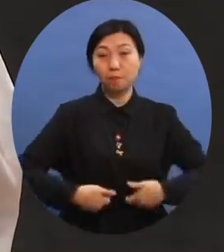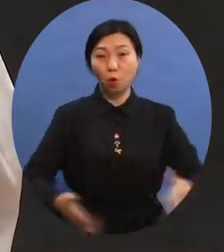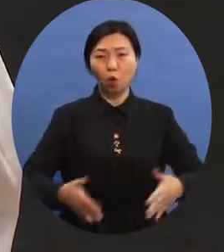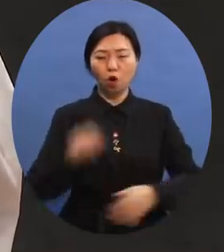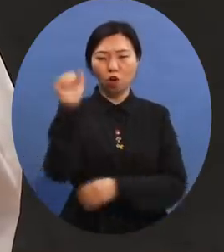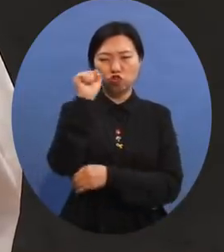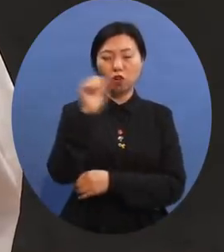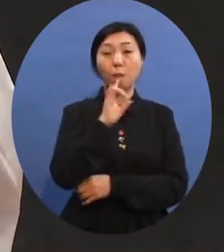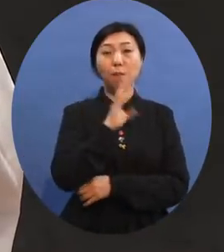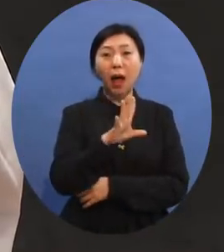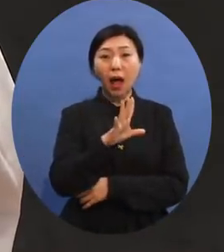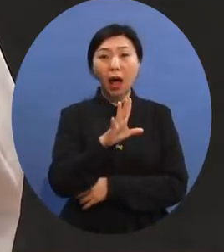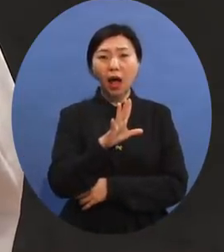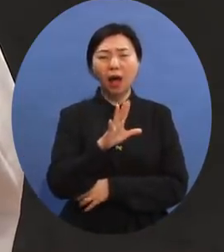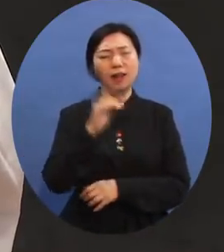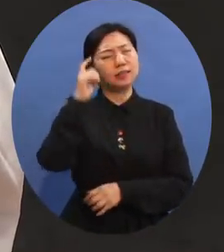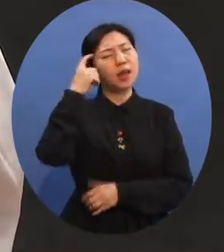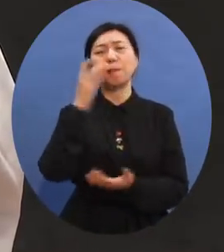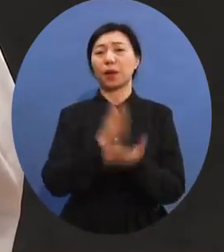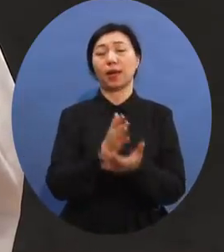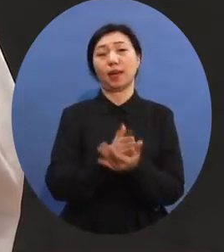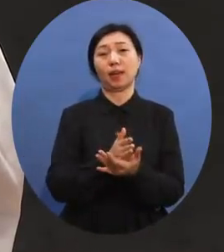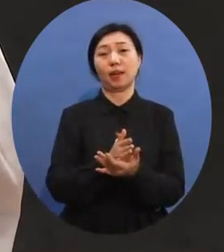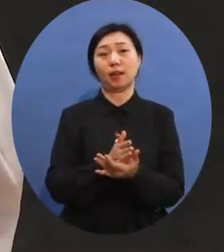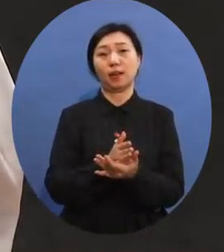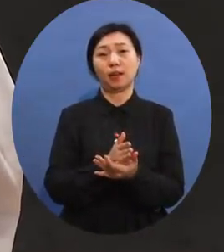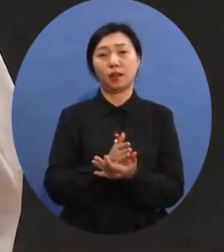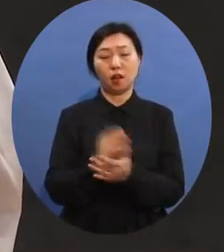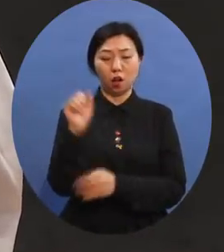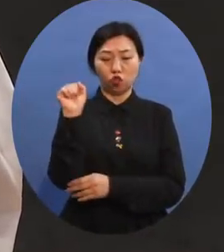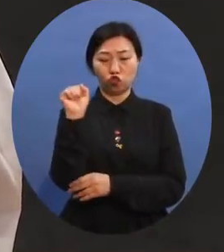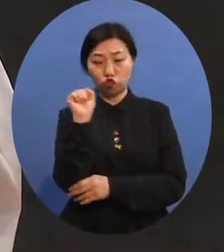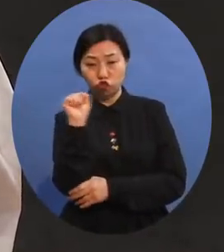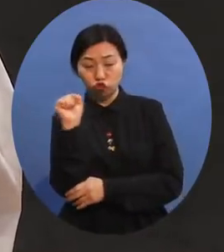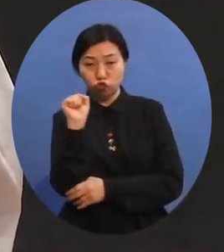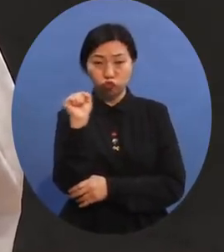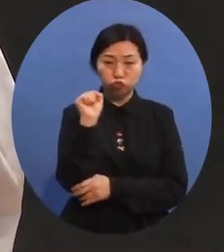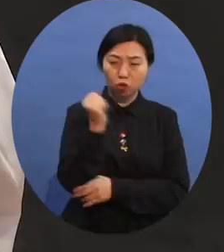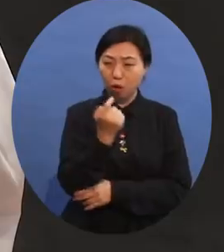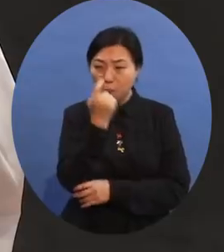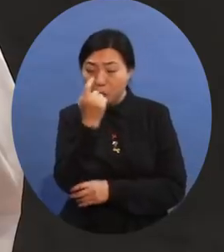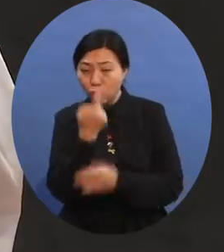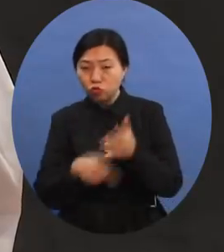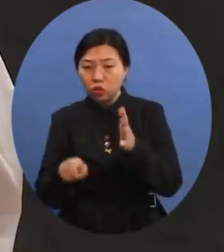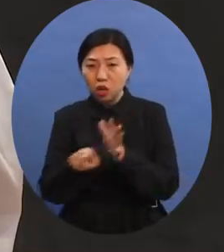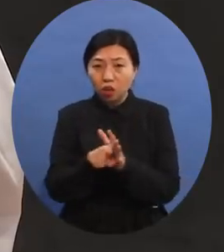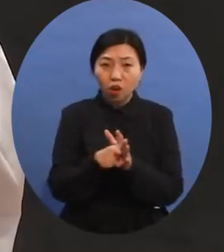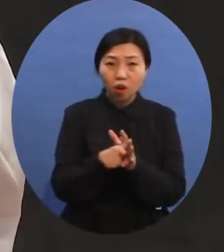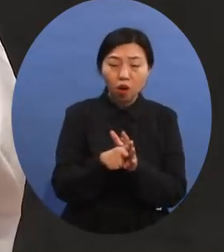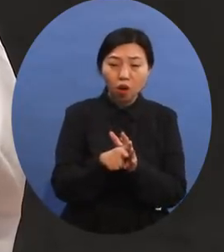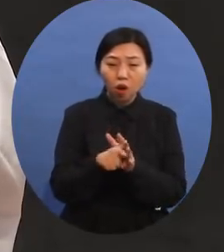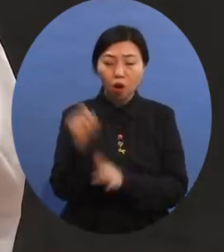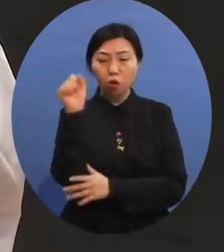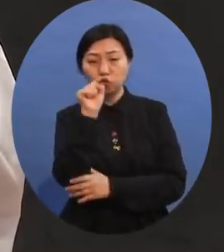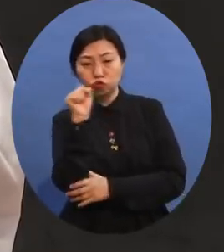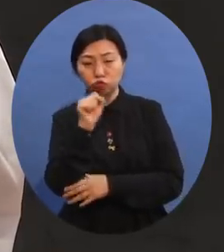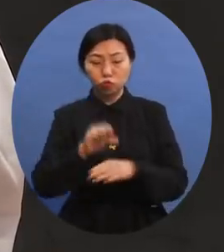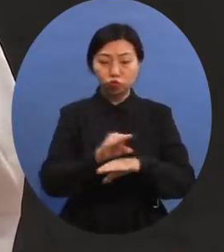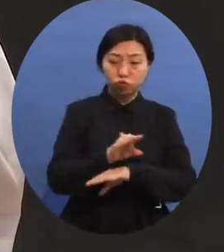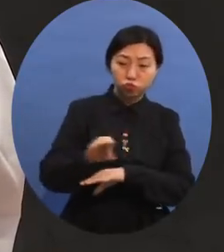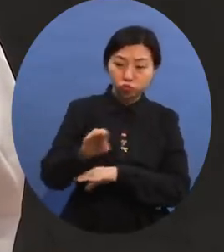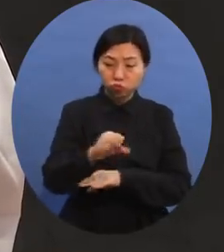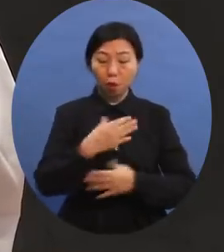필요 없고, 운전만 할줄 알면 되느냐, 이렇게 생각하지 말고, 운전을 배우려면, 그 편리를 하려면, 운전